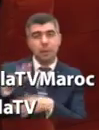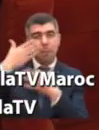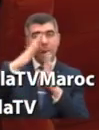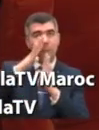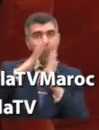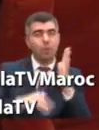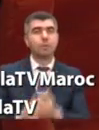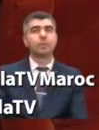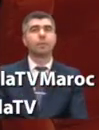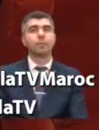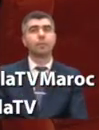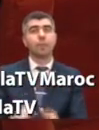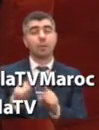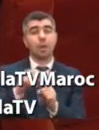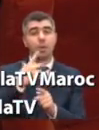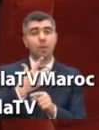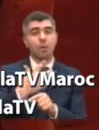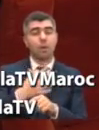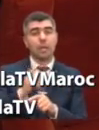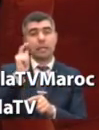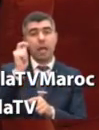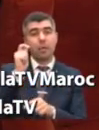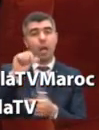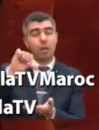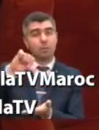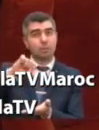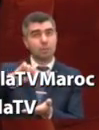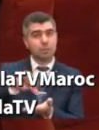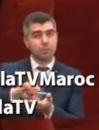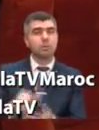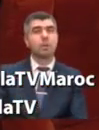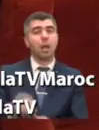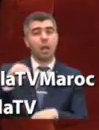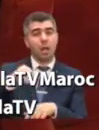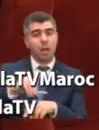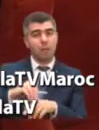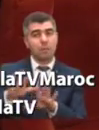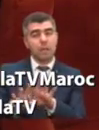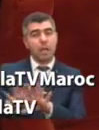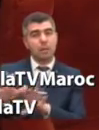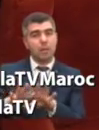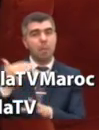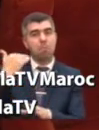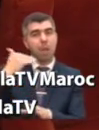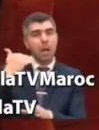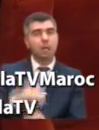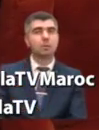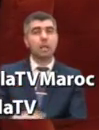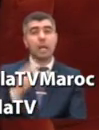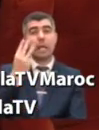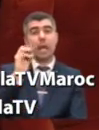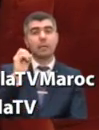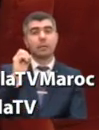استقبال المستعجلات بكل من المستشفى الجهوي بطنجه والاقليمي بتارودانت ومكناس، تا تعزيز الحظيرة ب 30 سيارة